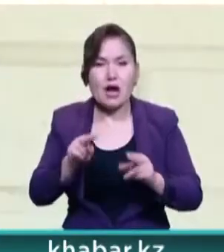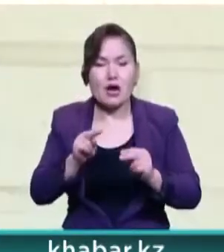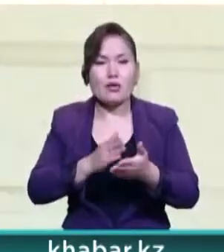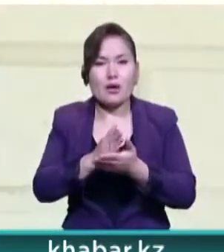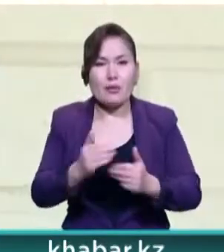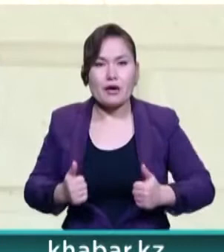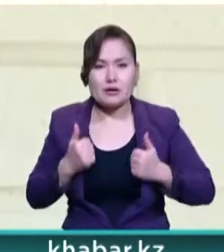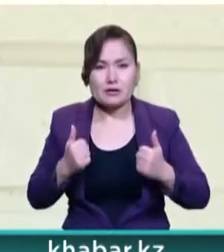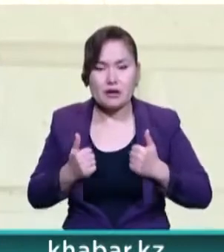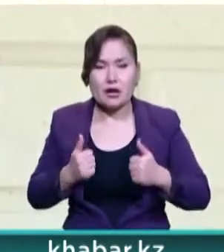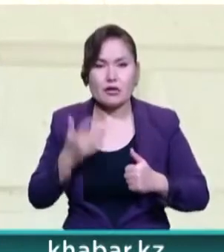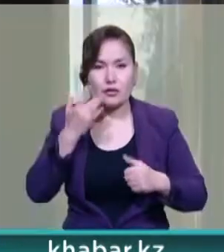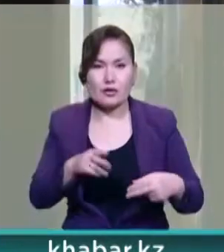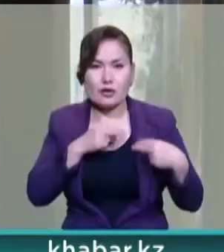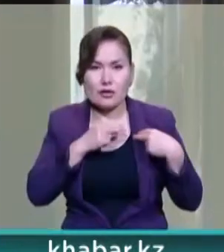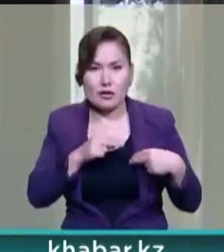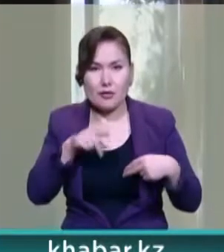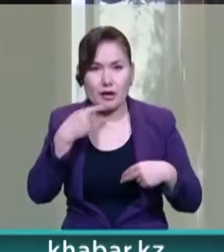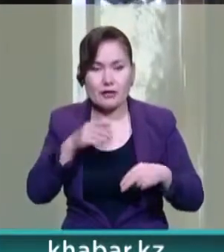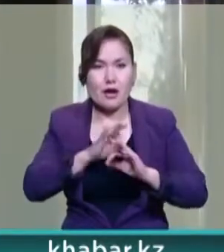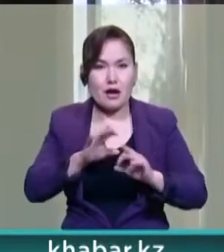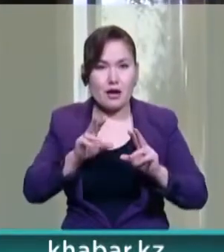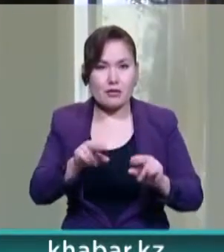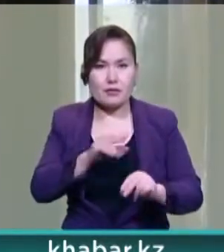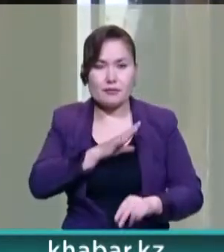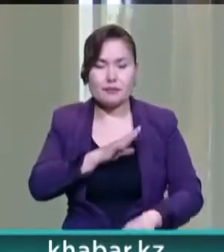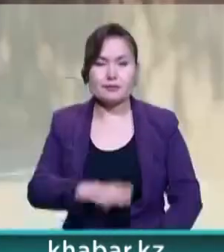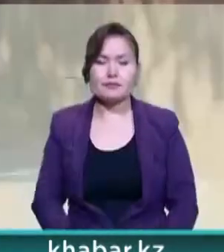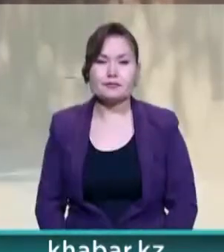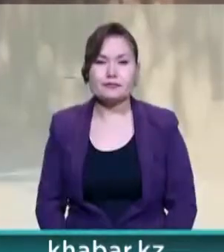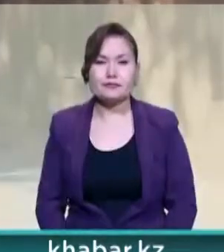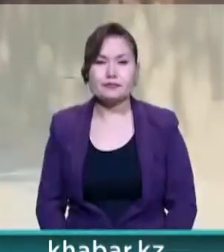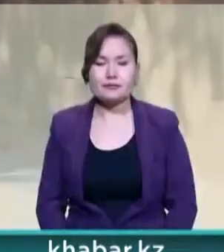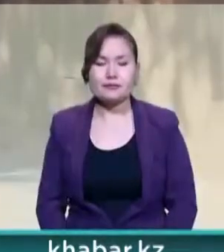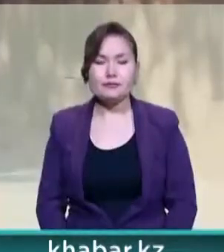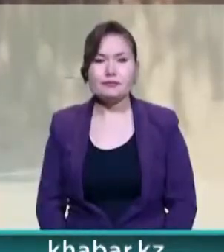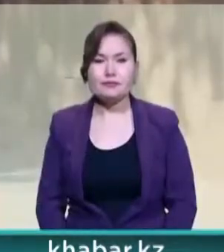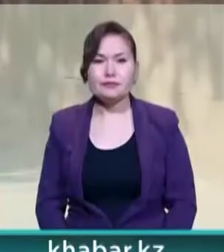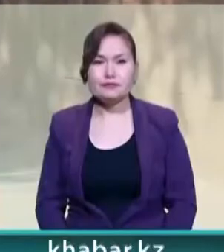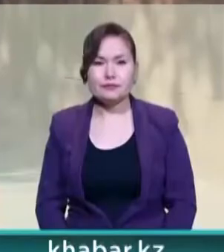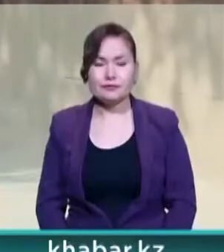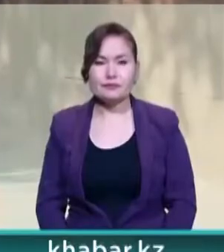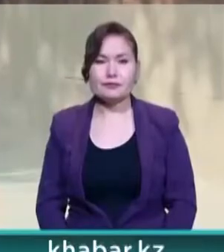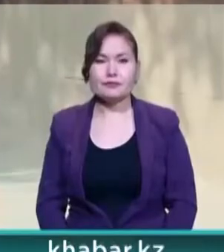бар қажыр қайратын жұмсайтынын айтады. Қамбар Бекенов, Қанат Еңсебаев, Айтмұхамед Бәйділдаев, хабар, Қызылорда.